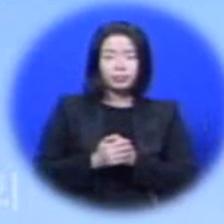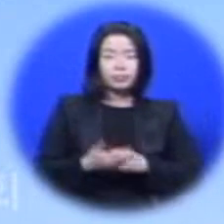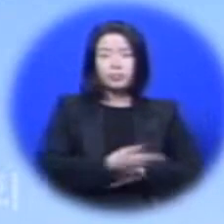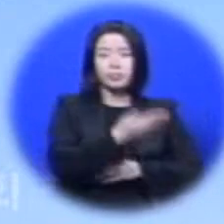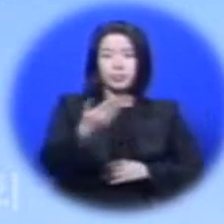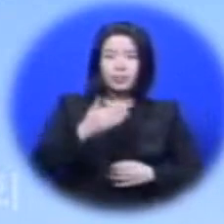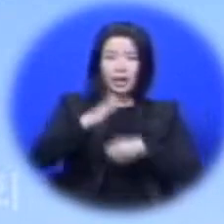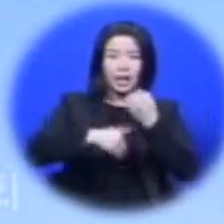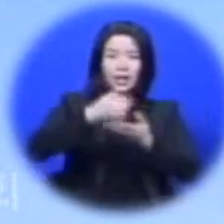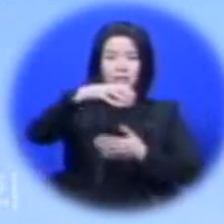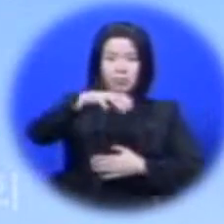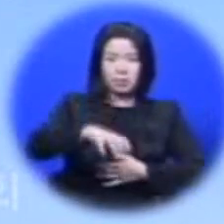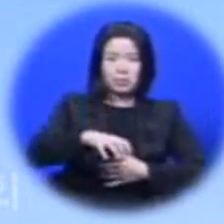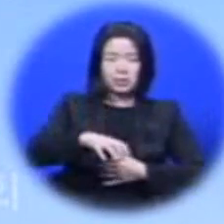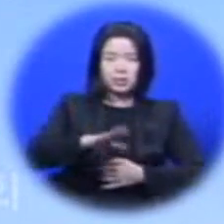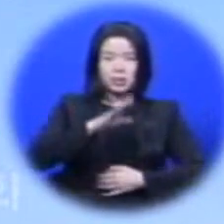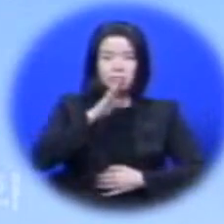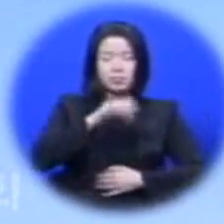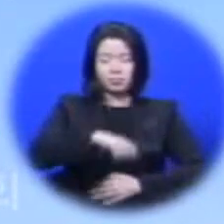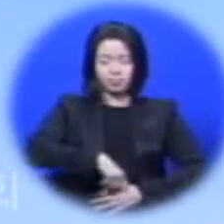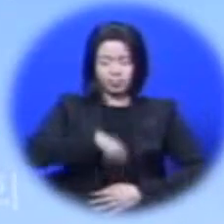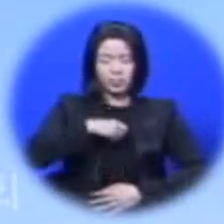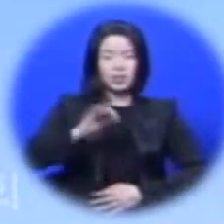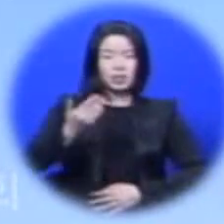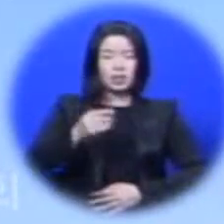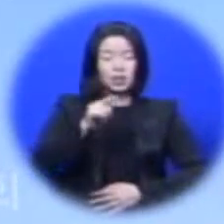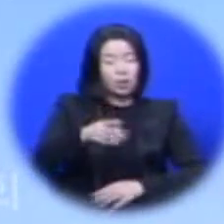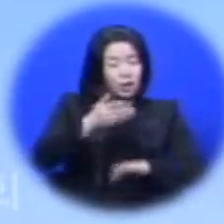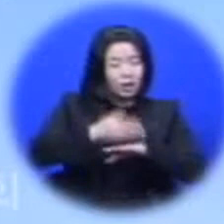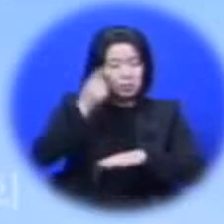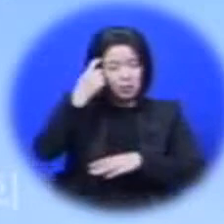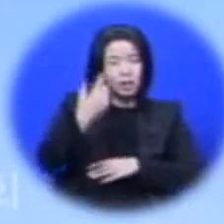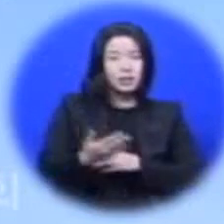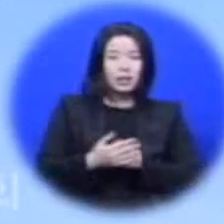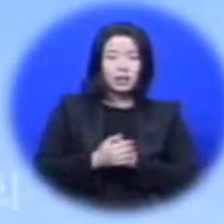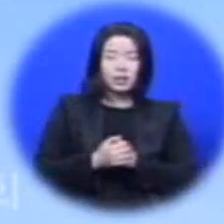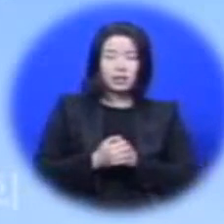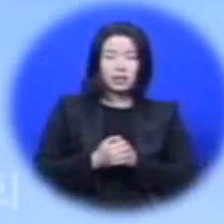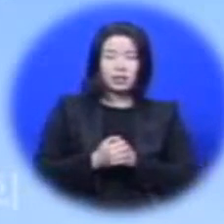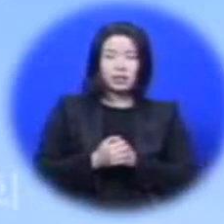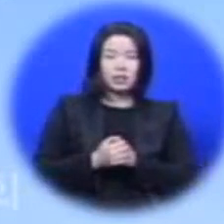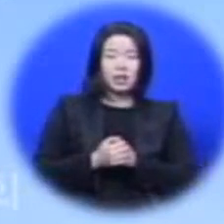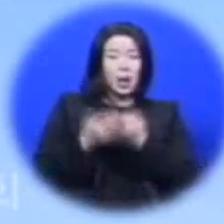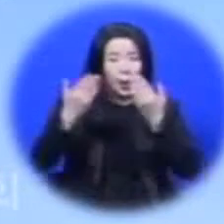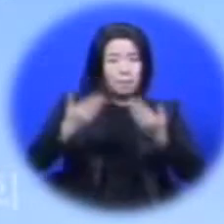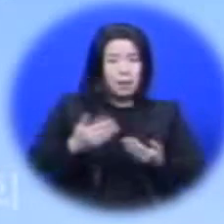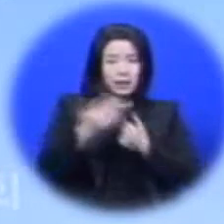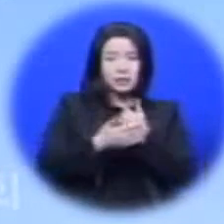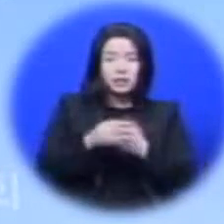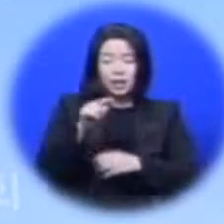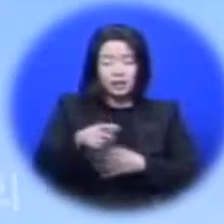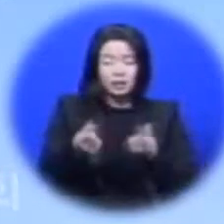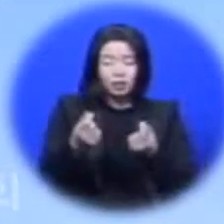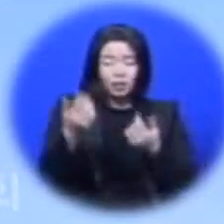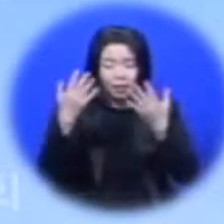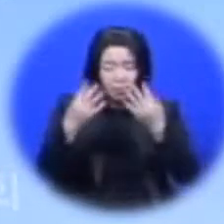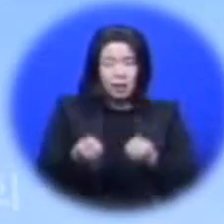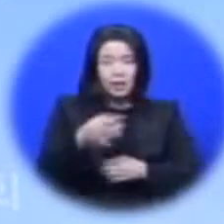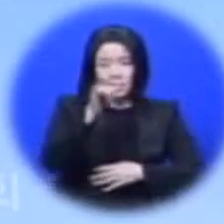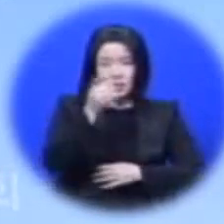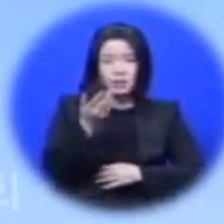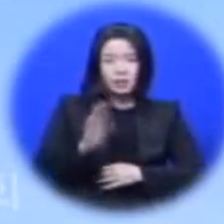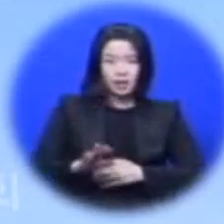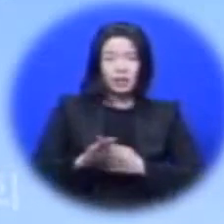여러분, 하나님 앞에서 정직해야 돼요. 너는 감사하고 있냐? 받은 은혜가 그렇게 많은데.